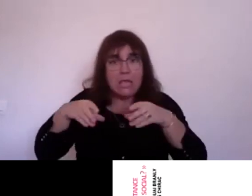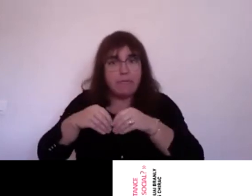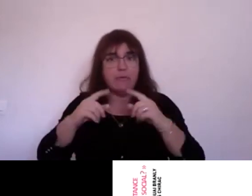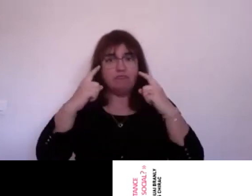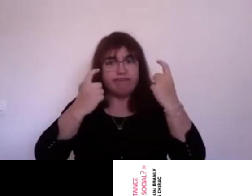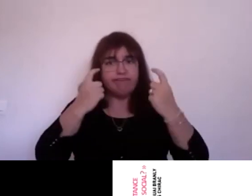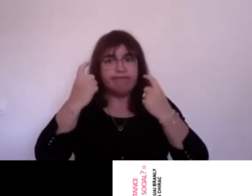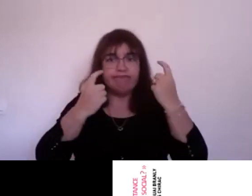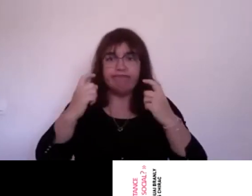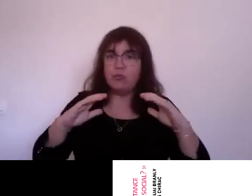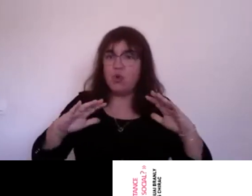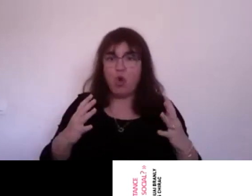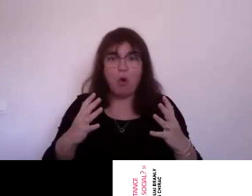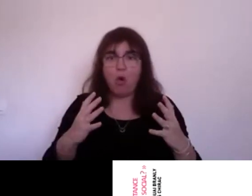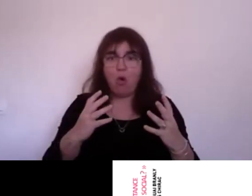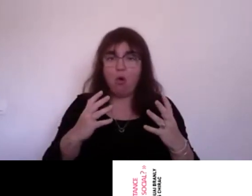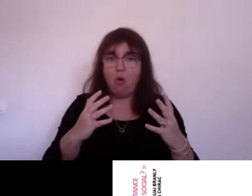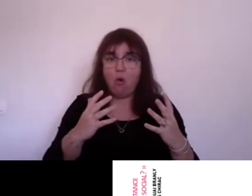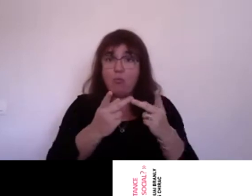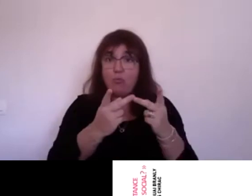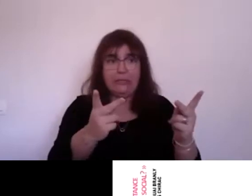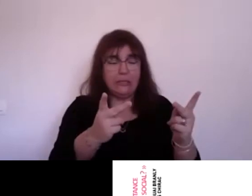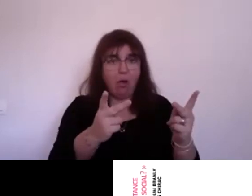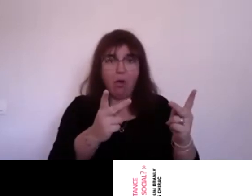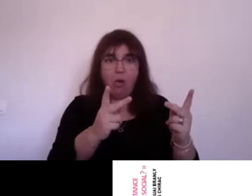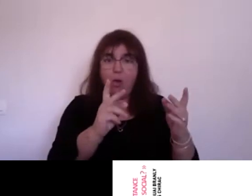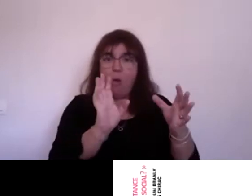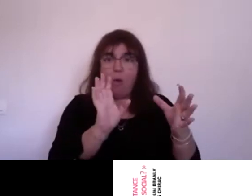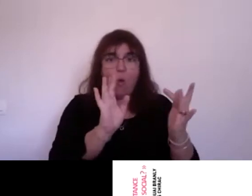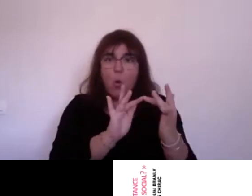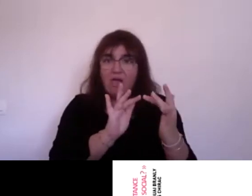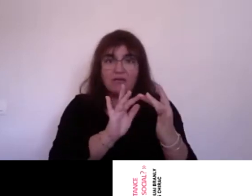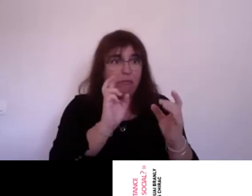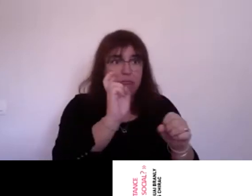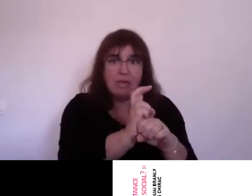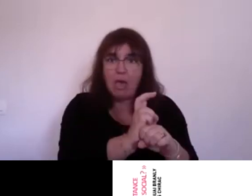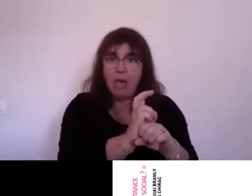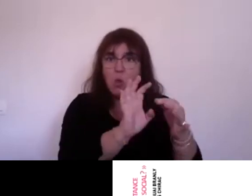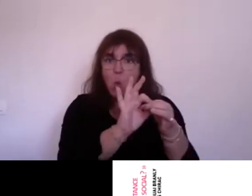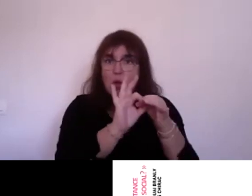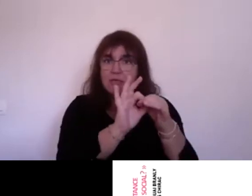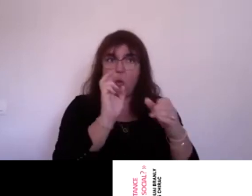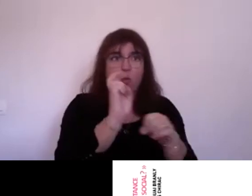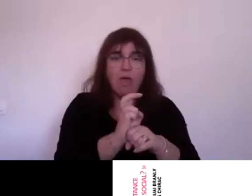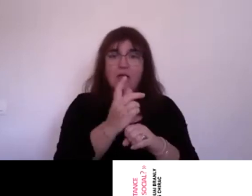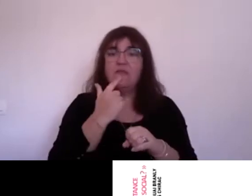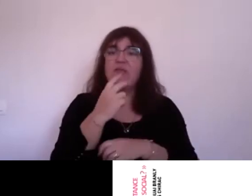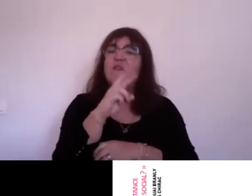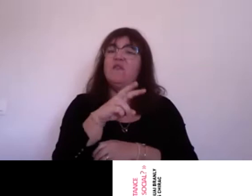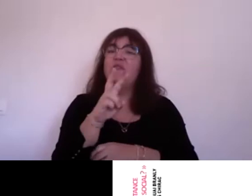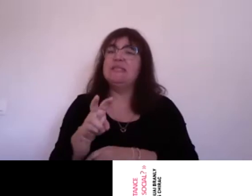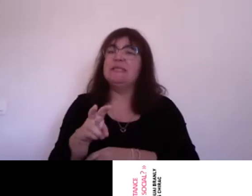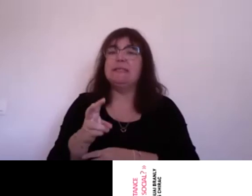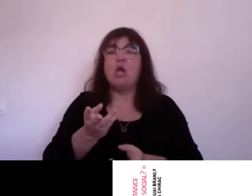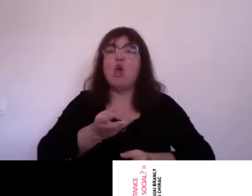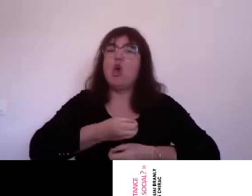va garder le contact avec nos publics? Est-ce qu'on continue avec les visites commentées qu'on fait déjà à la Cité? Mais alors,